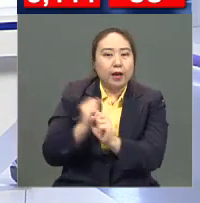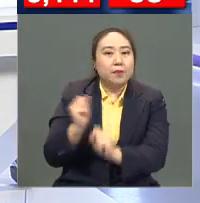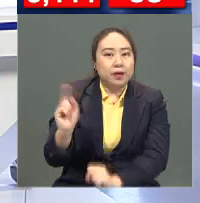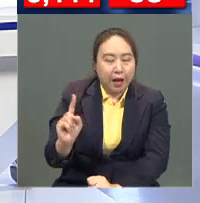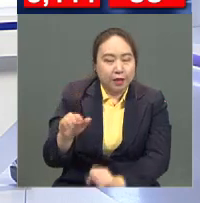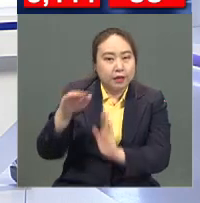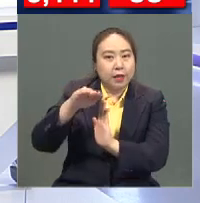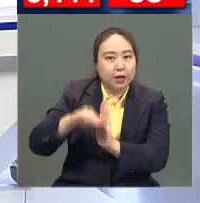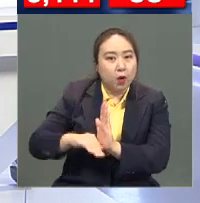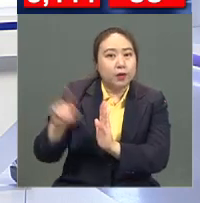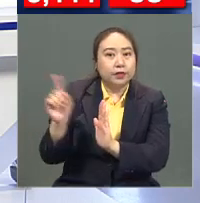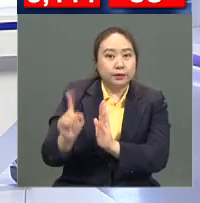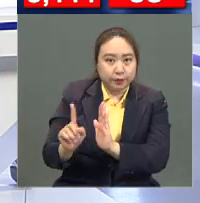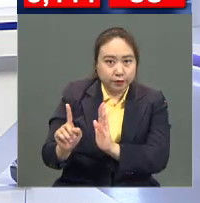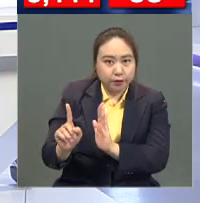การตรวจคัดกรองมีการการควบคุมดูแลการถ้าระบาดอย่างไรรวมถึงเมื่อเข้ามาแล้วหากมีการถ้าระบาดหรือว่าการติดเชื้อเกิดขึ้นจะมีหน่วยงานไหนรับผิดชอบอันนี้ต้องไปทำรายละเอียดให้ชัดเจนก็เลยอยู่ระหว่างในเรื่องของการพิจารณาชายค่ะ